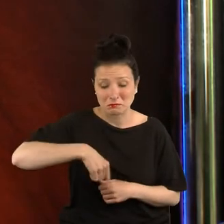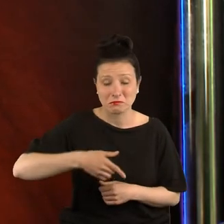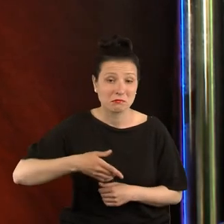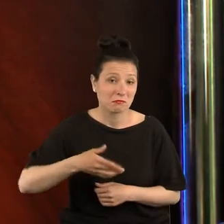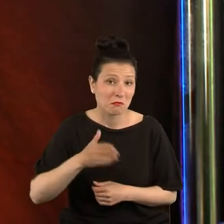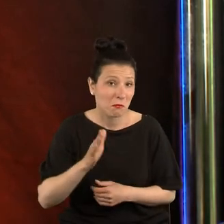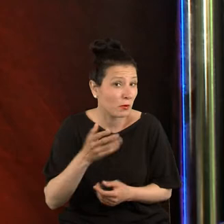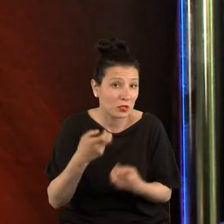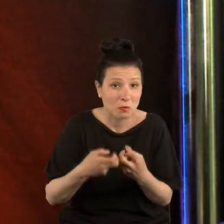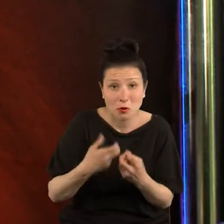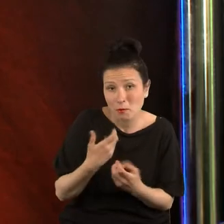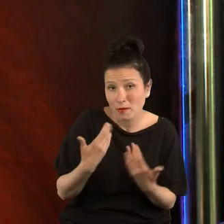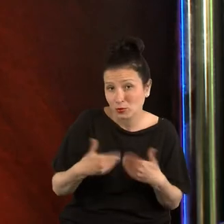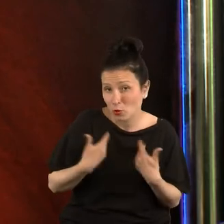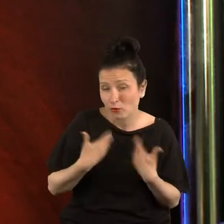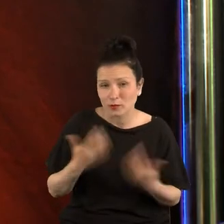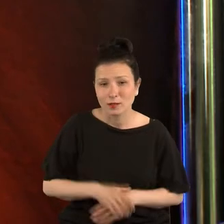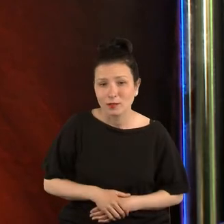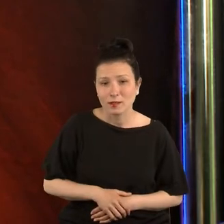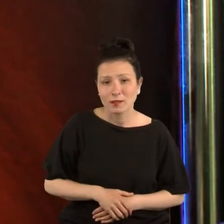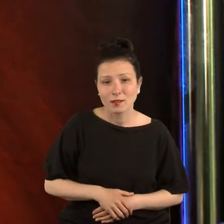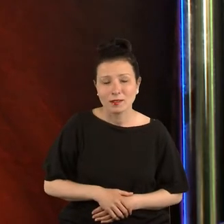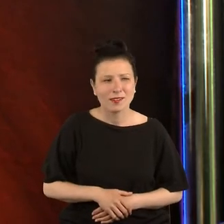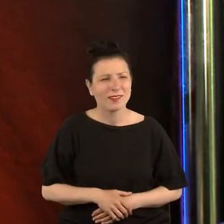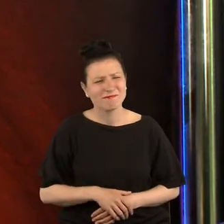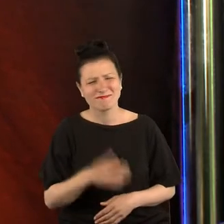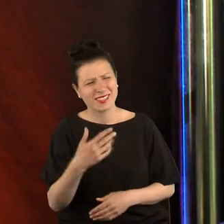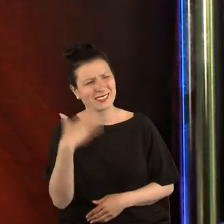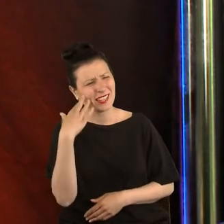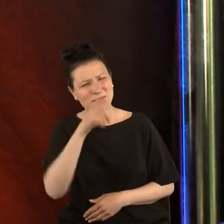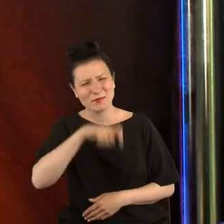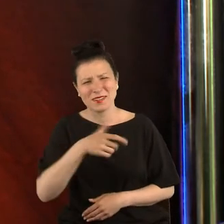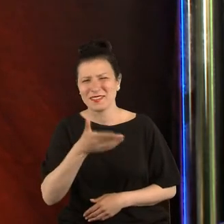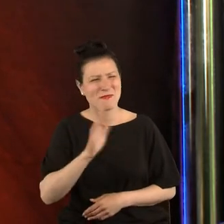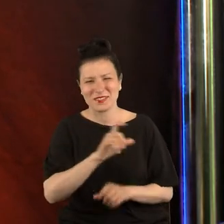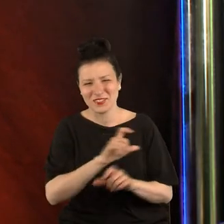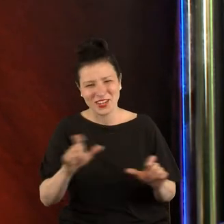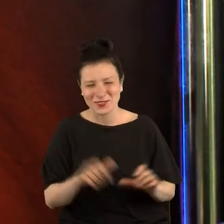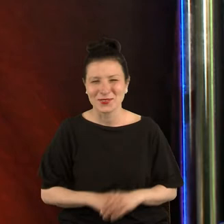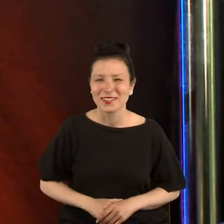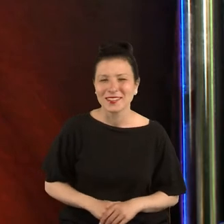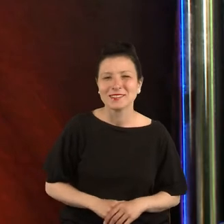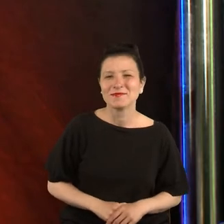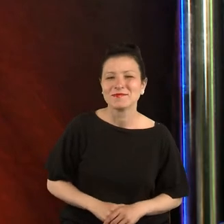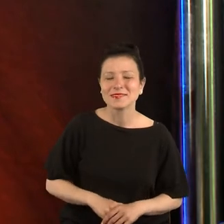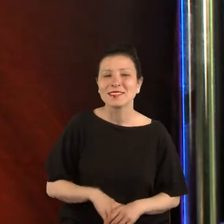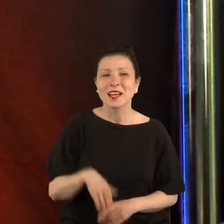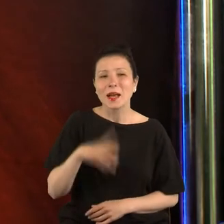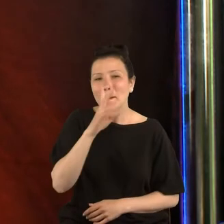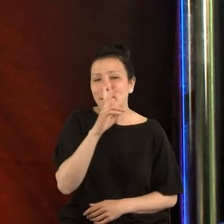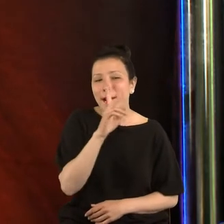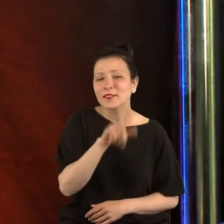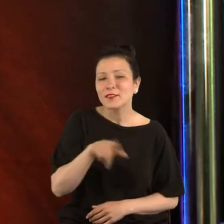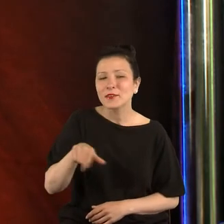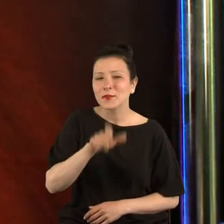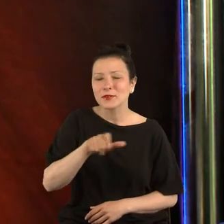problemy, ale jak patrzę na... Nie znajdziesz czasu, znając ciebie. Na niektóre osoby, to muszę powiedzieć, że w